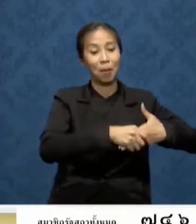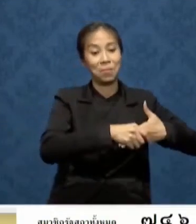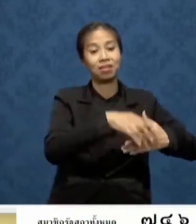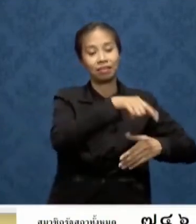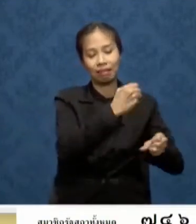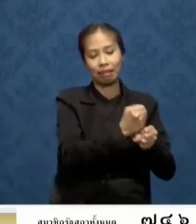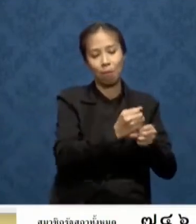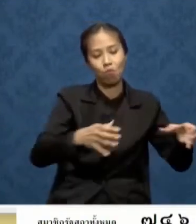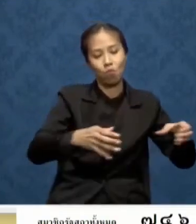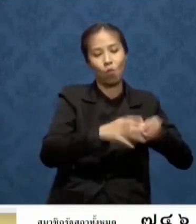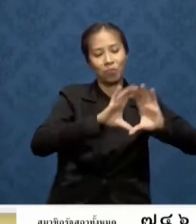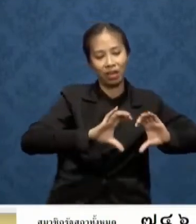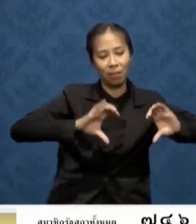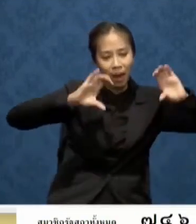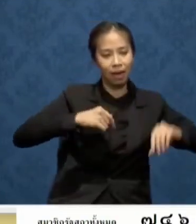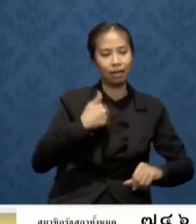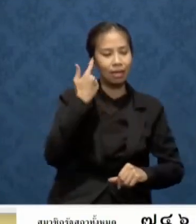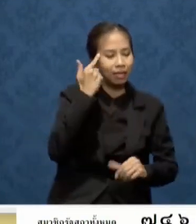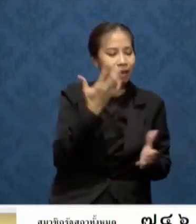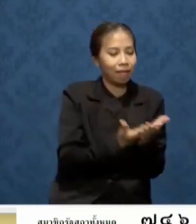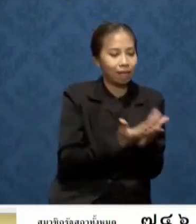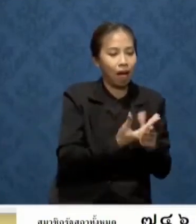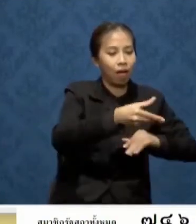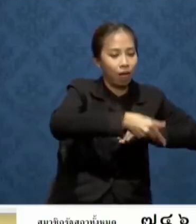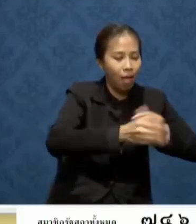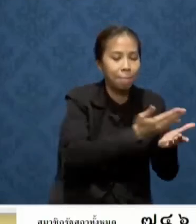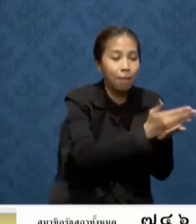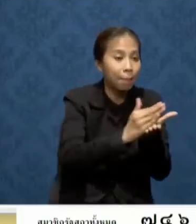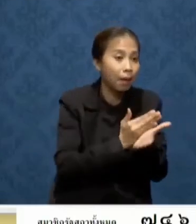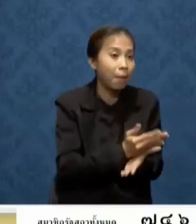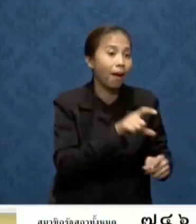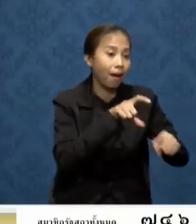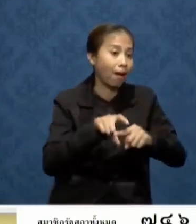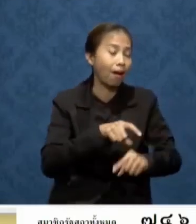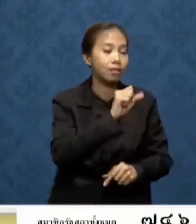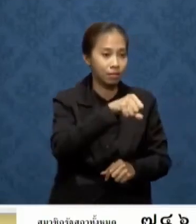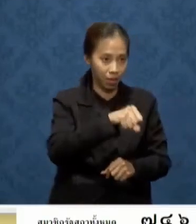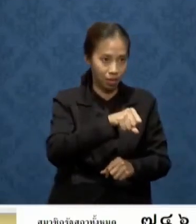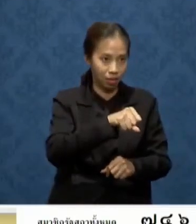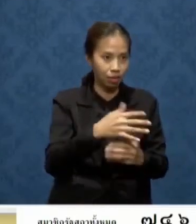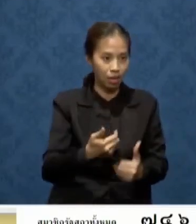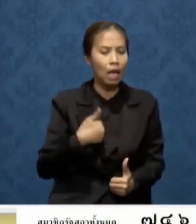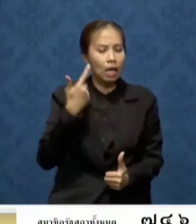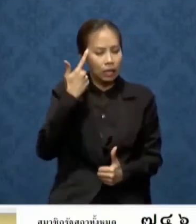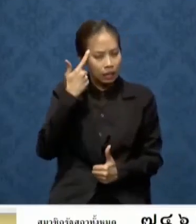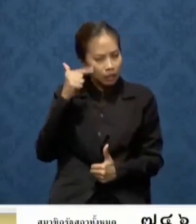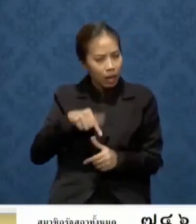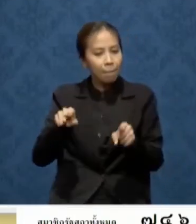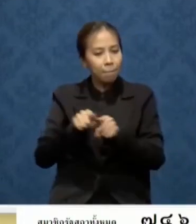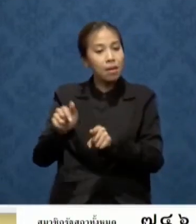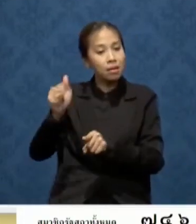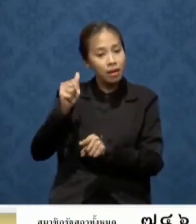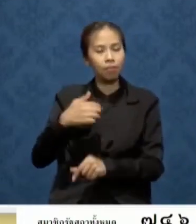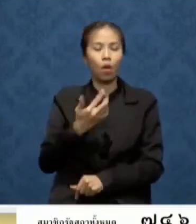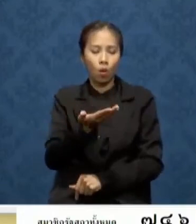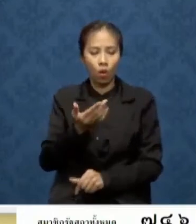เข้าไปเป็รัฐบาลอย่าไปร่วมทอนส่วแงกพเขาล่ะจุดยนขพวกท่านยัเหือนเดิมหอไม่ที่จะให้มีการประม